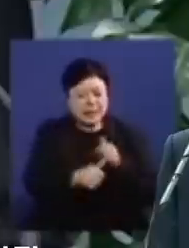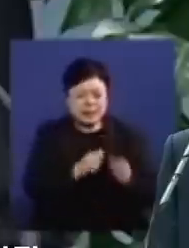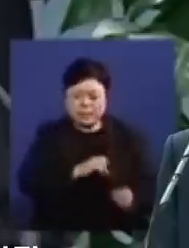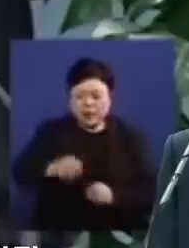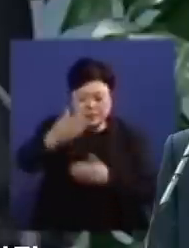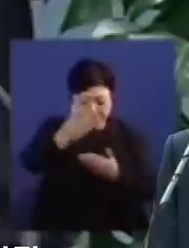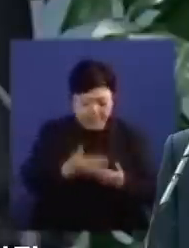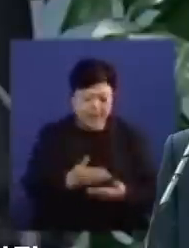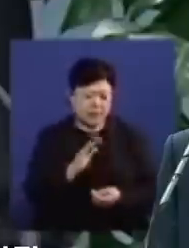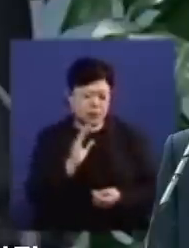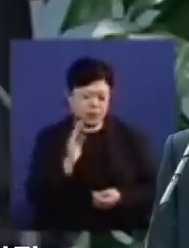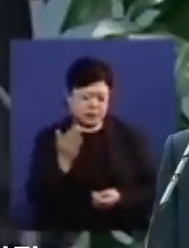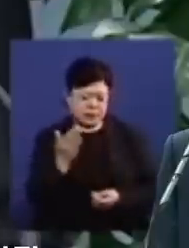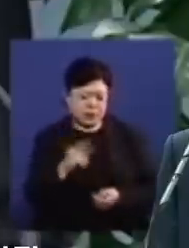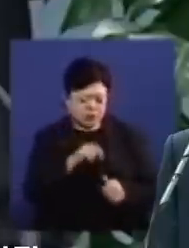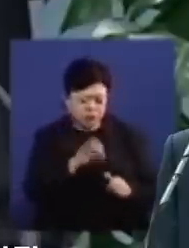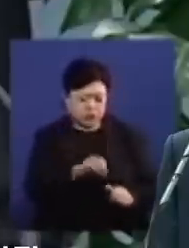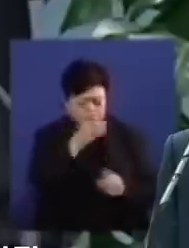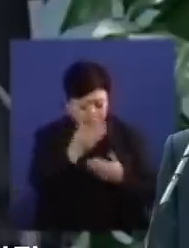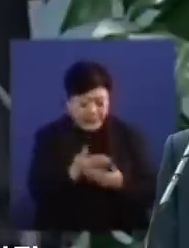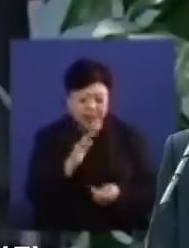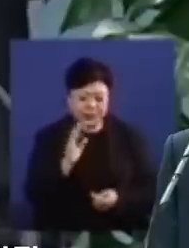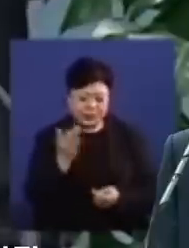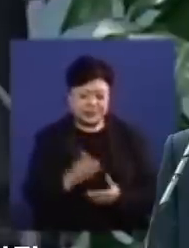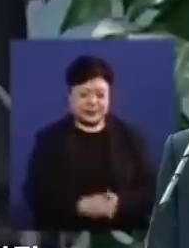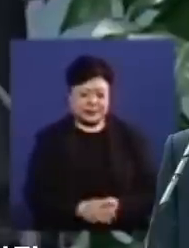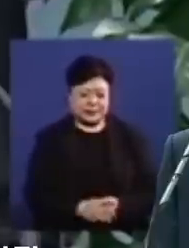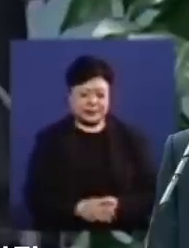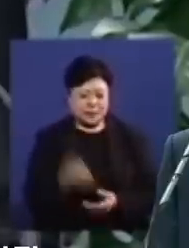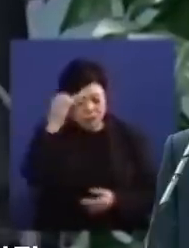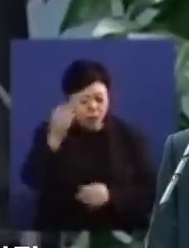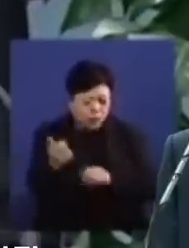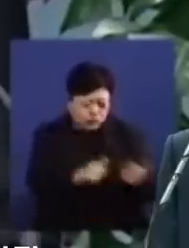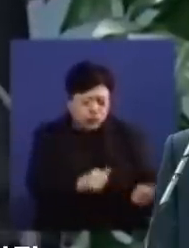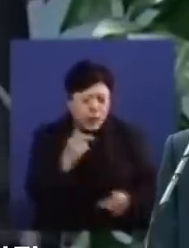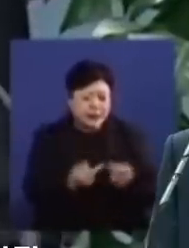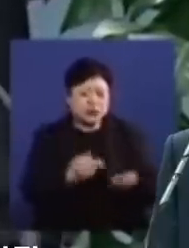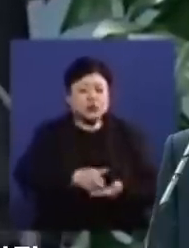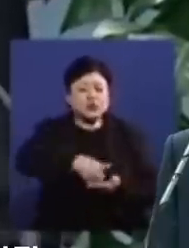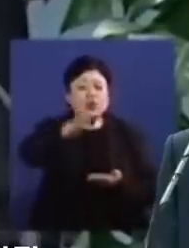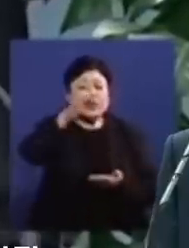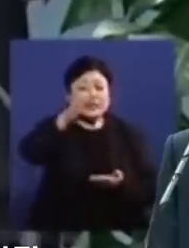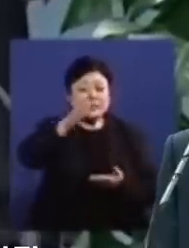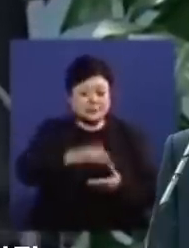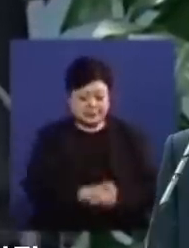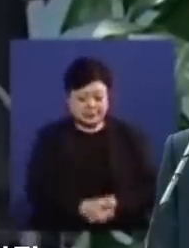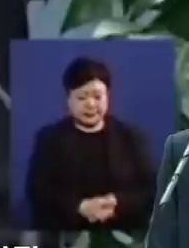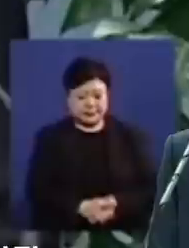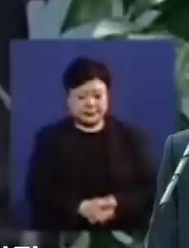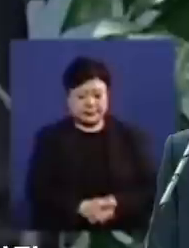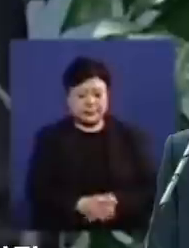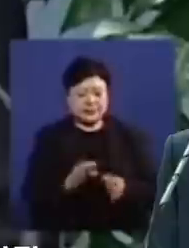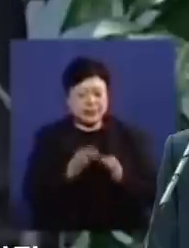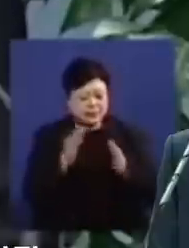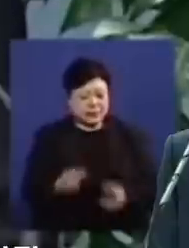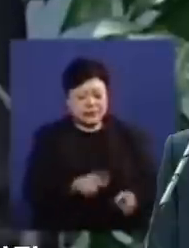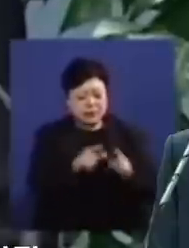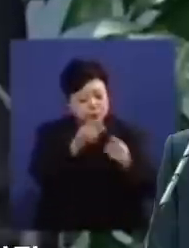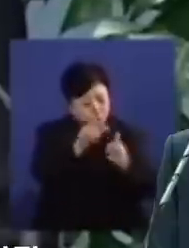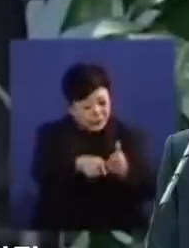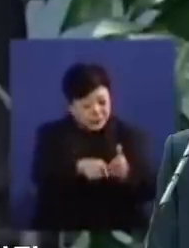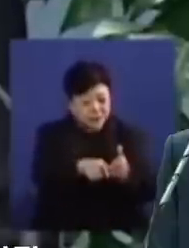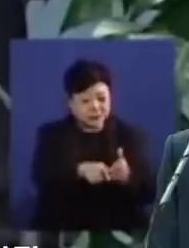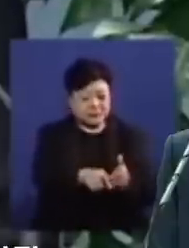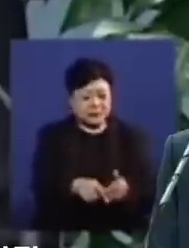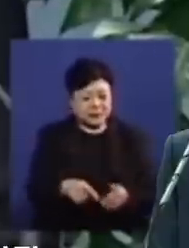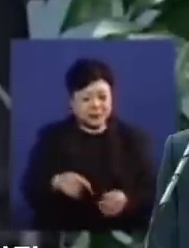하나님께로부터 저주를 받았습니다. 영혼이 죽고 에덴에서 쫓겨났습니다. 짧은 인생의 삶을